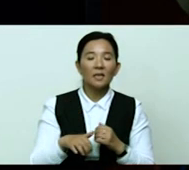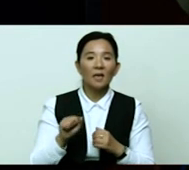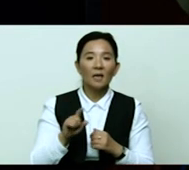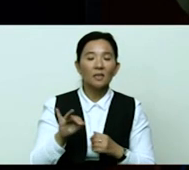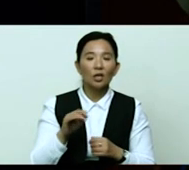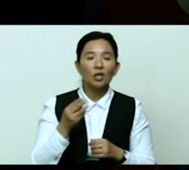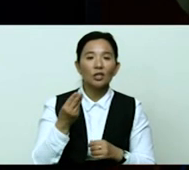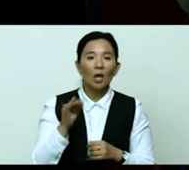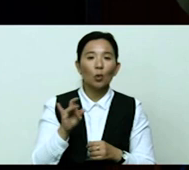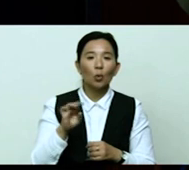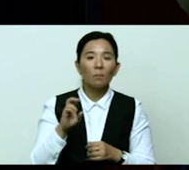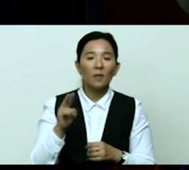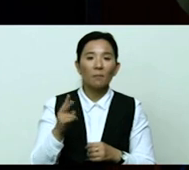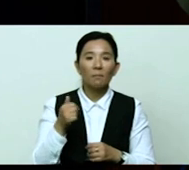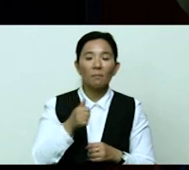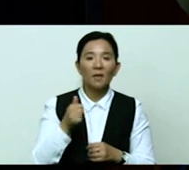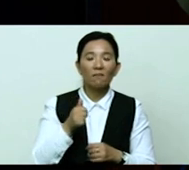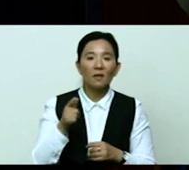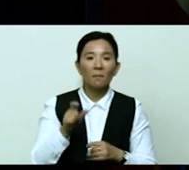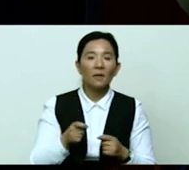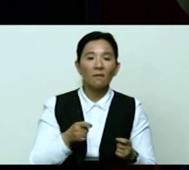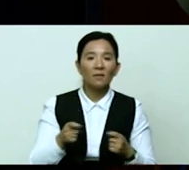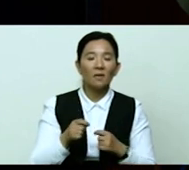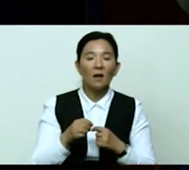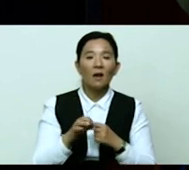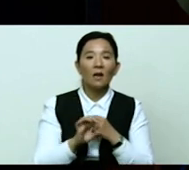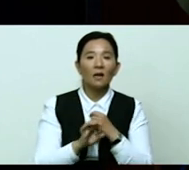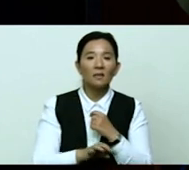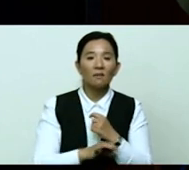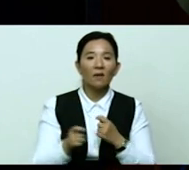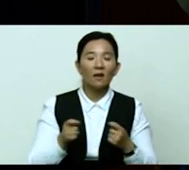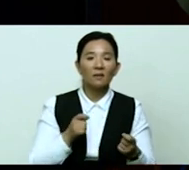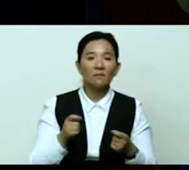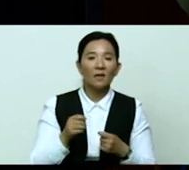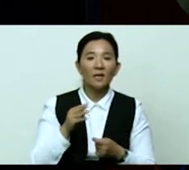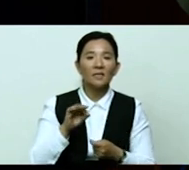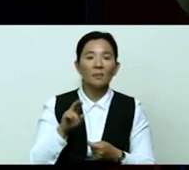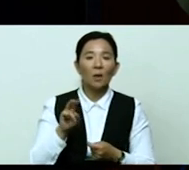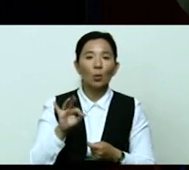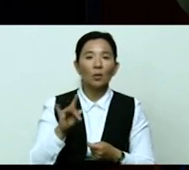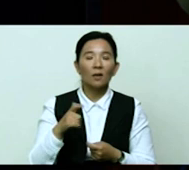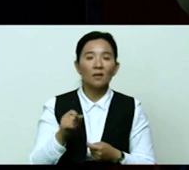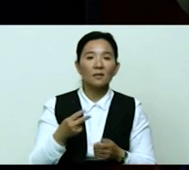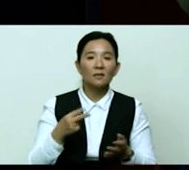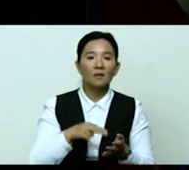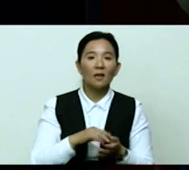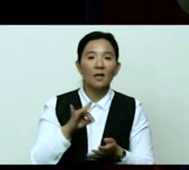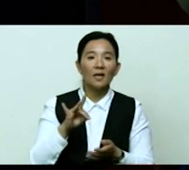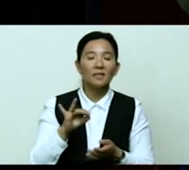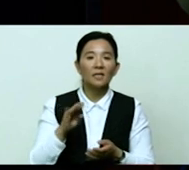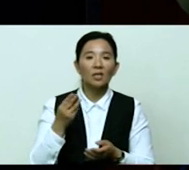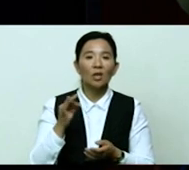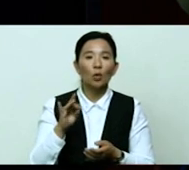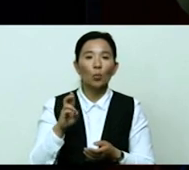Шахрухби из племени Минг, первый правитель Коканского ханства. Типакурган стал резиденцией